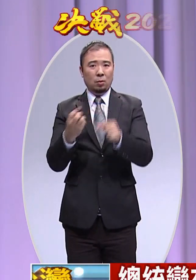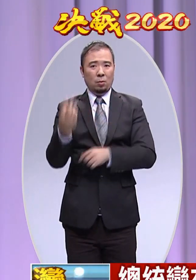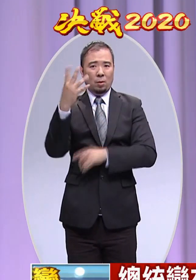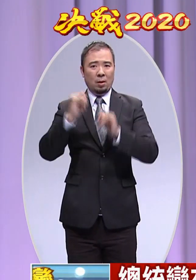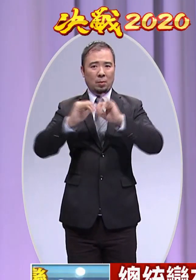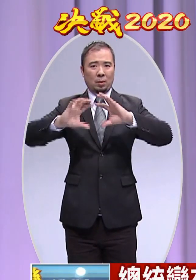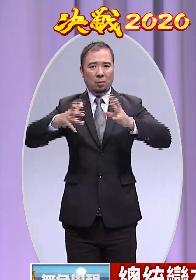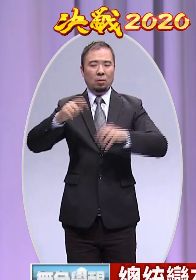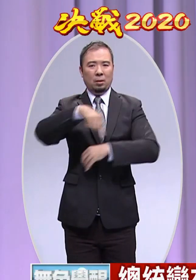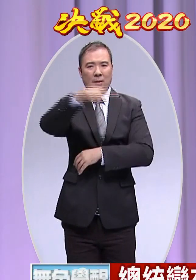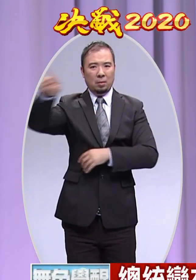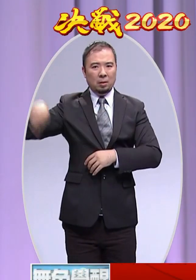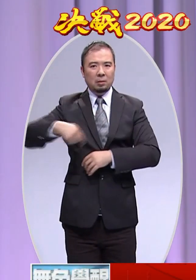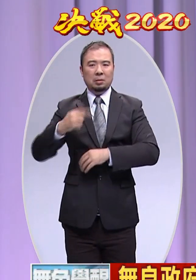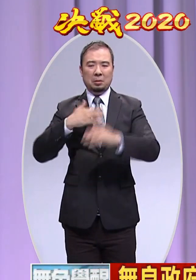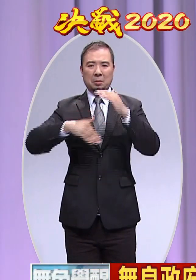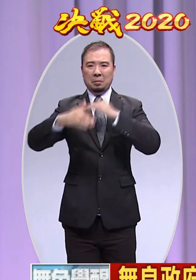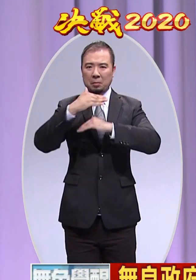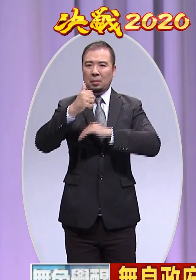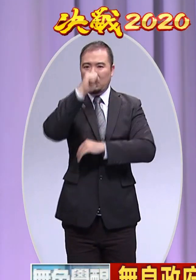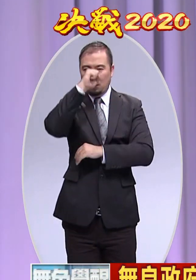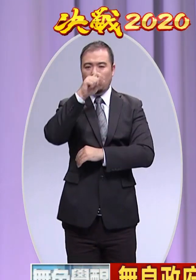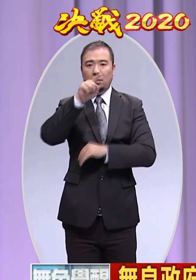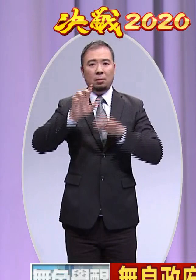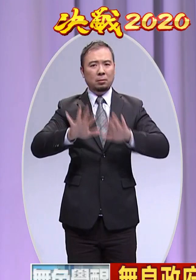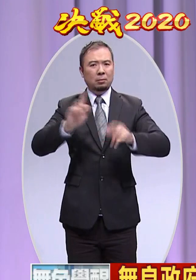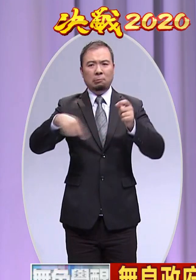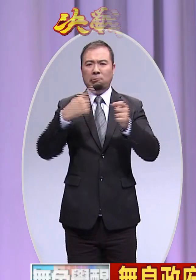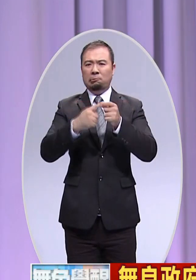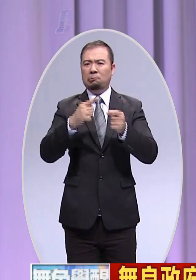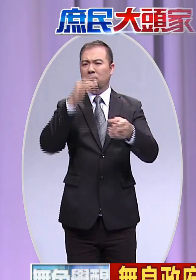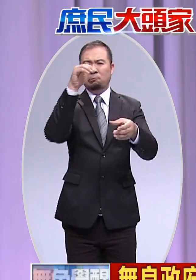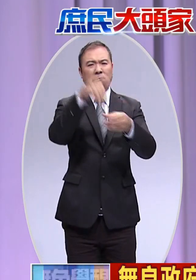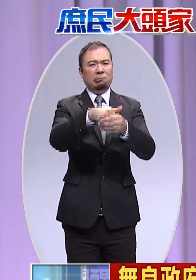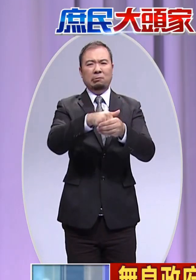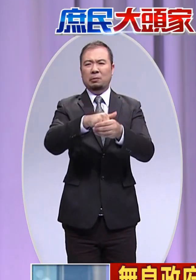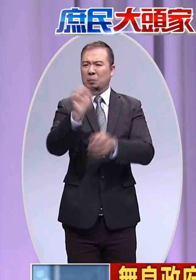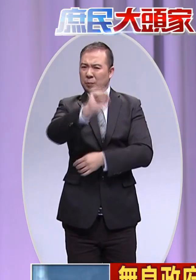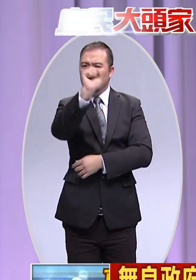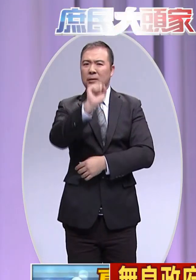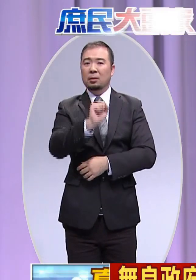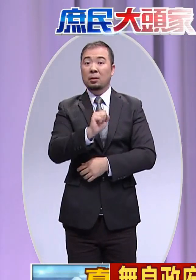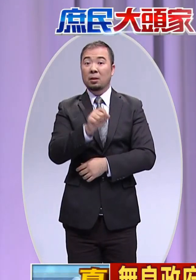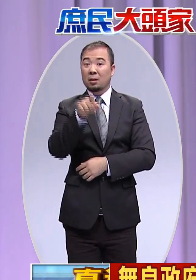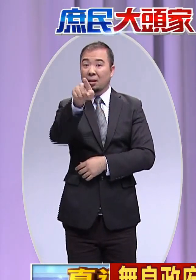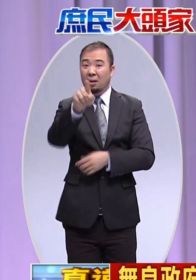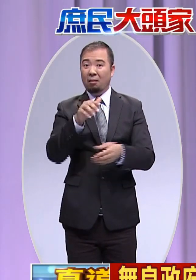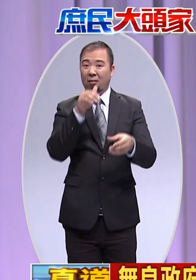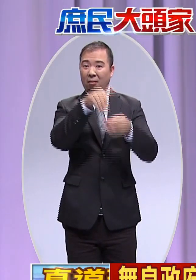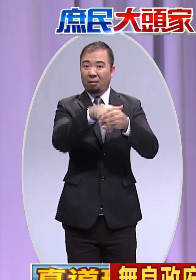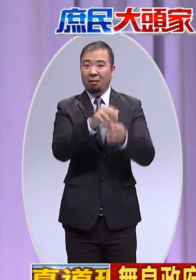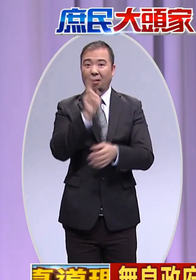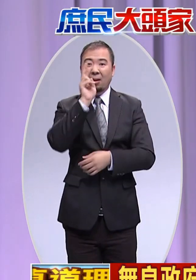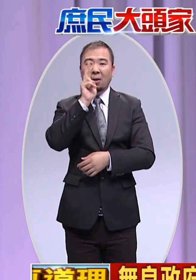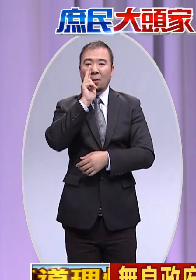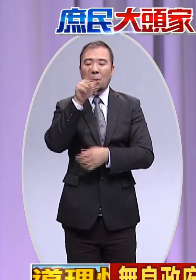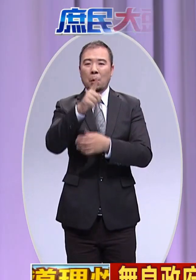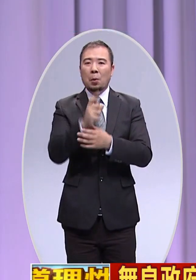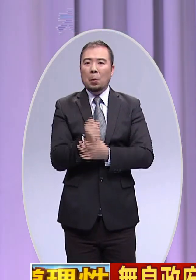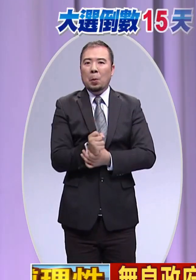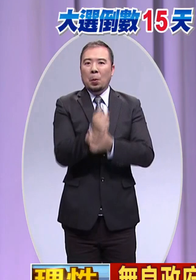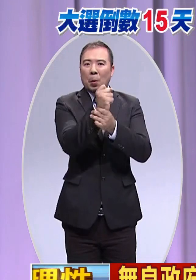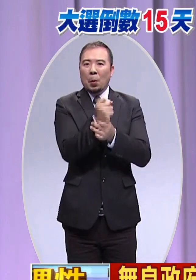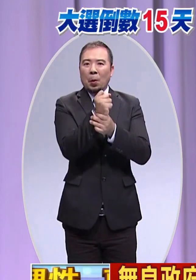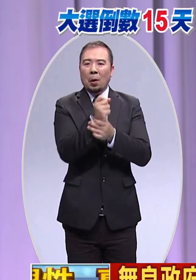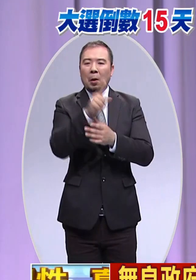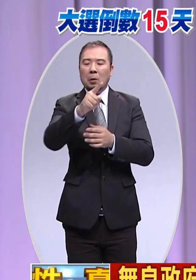绝对不能投给民进党。你投给民进党，你以为支持了孙悟空可